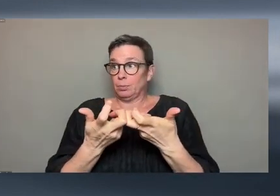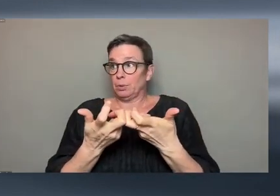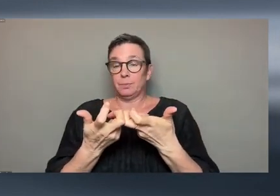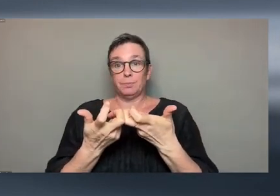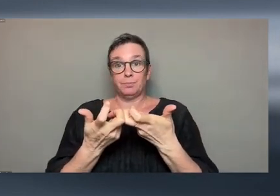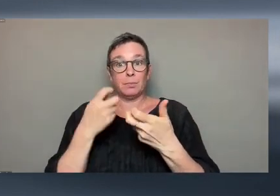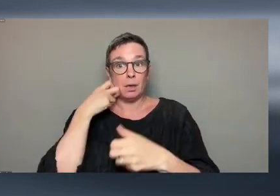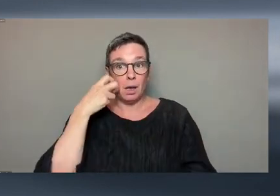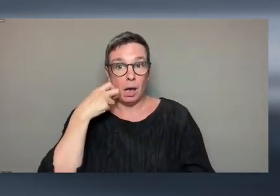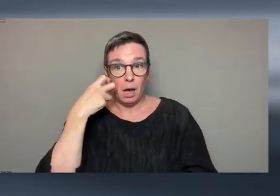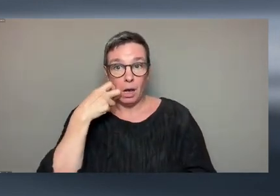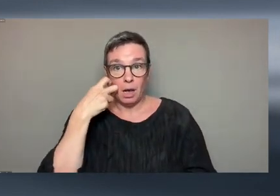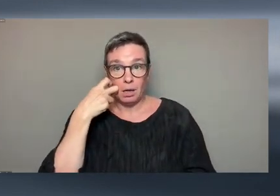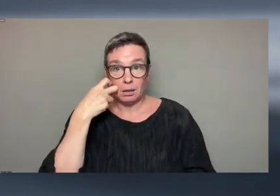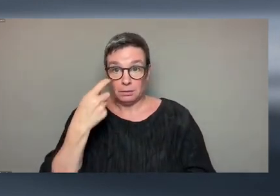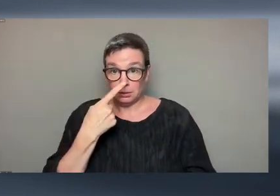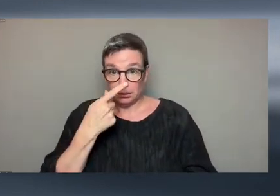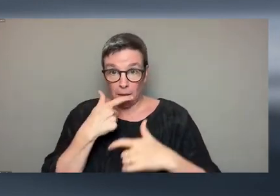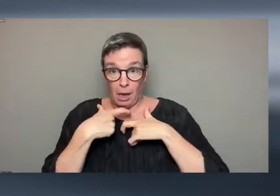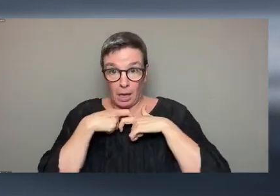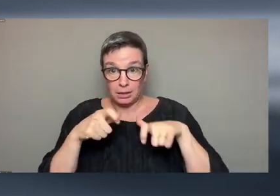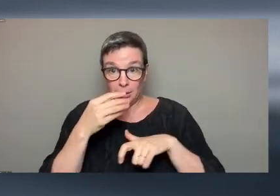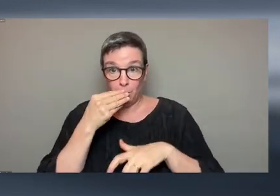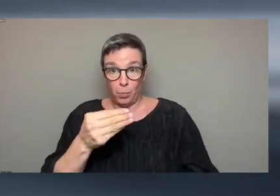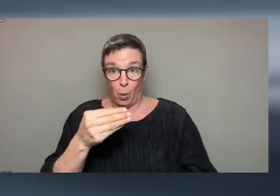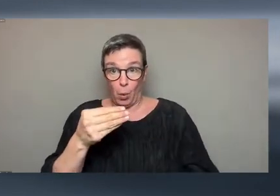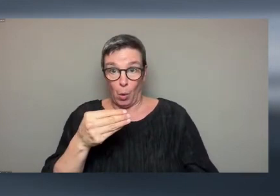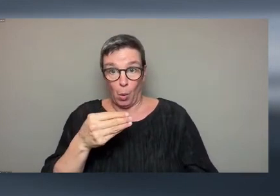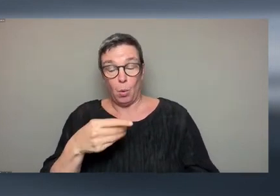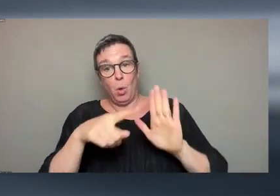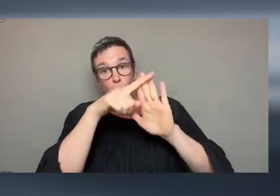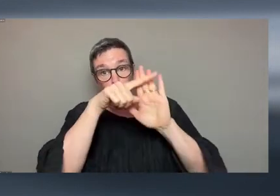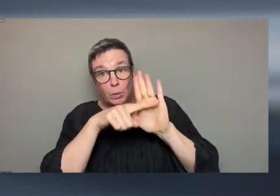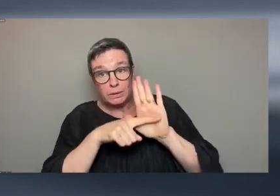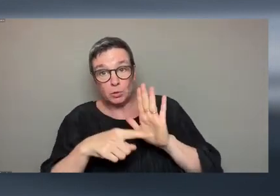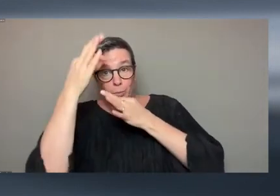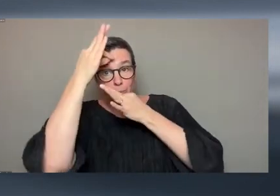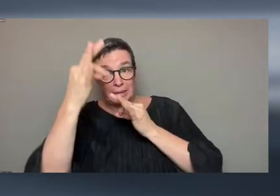gare est accessible et si oui, sous quelles conditions.